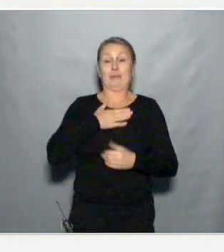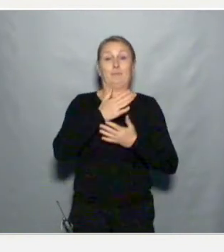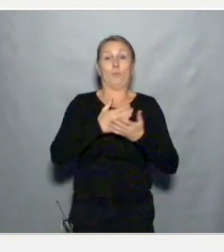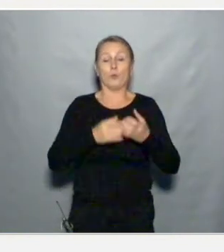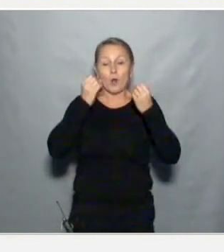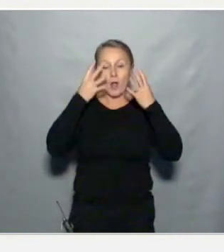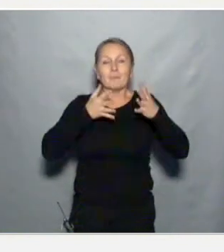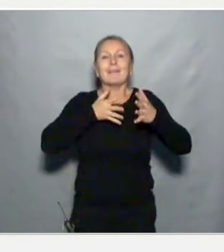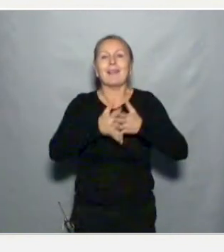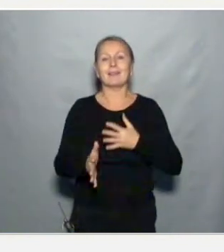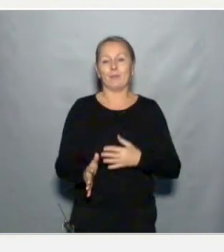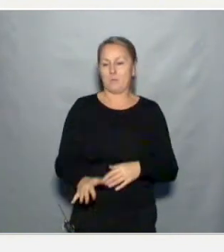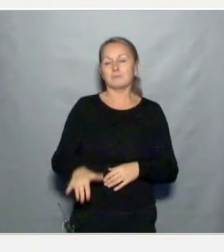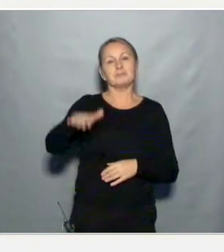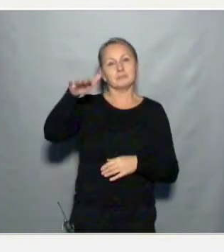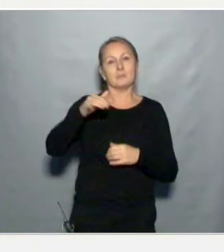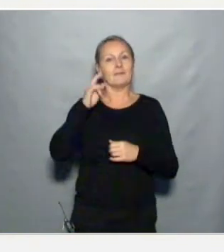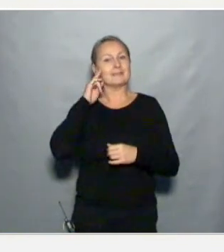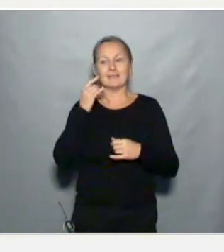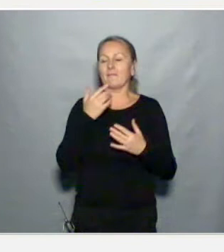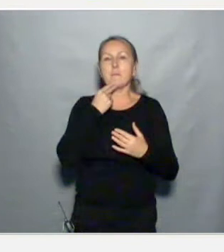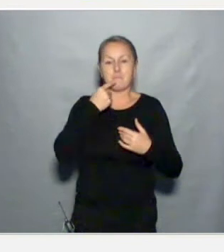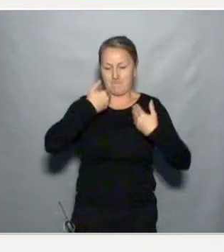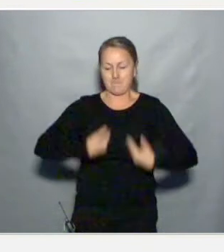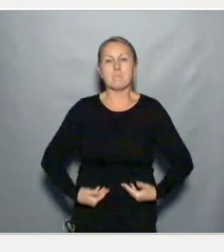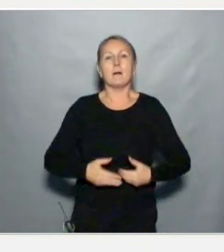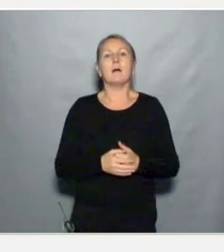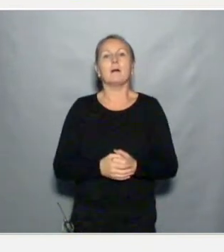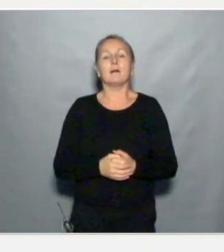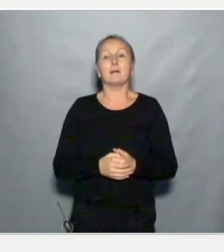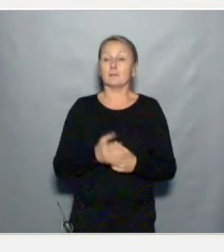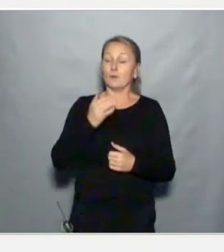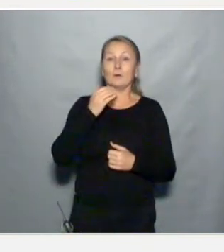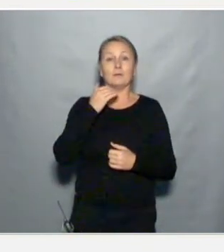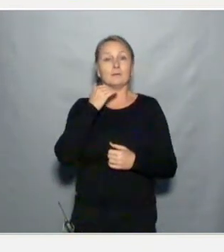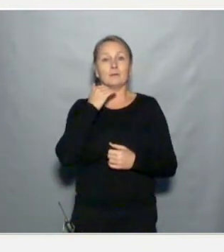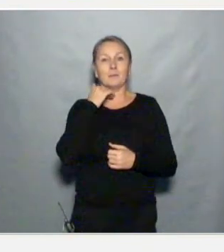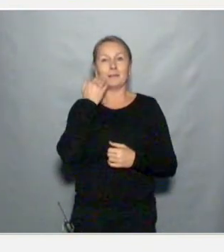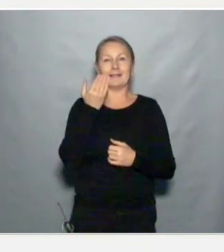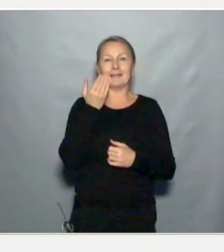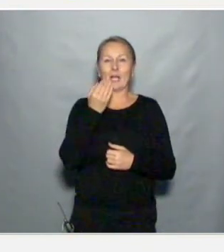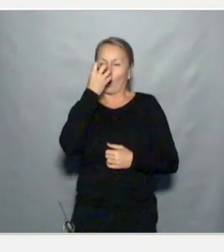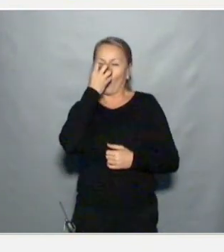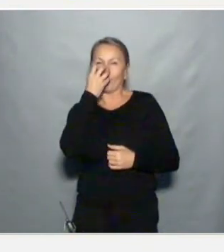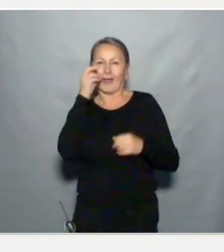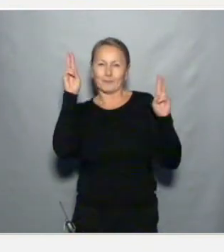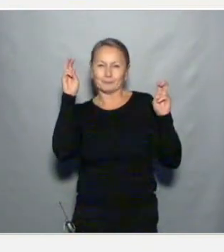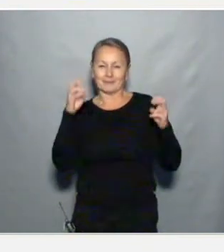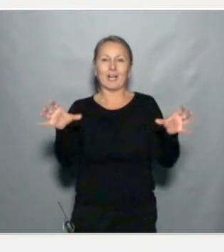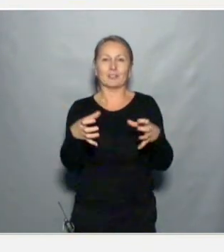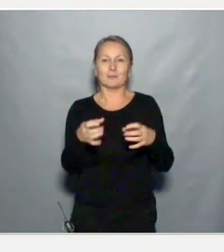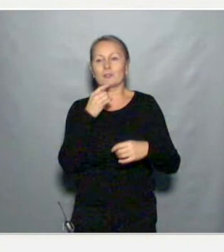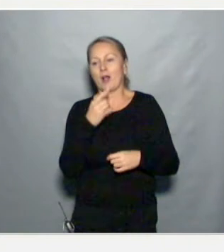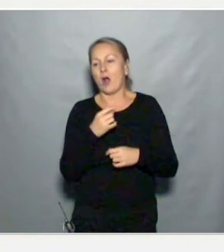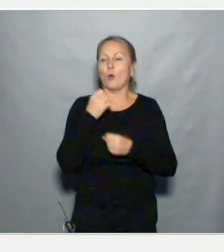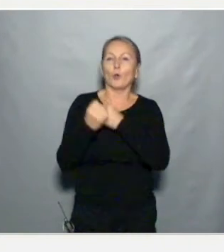klara mig genom livet när jag inte visste vem jag var, det var att bli den här clownen i klassen som kanske sa och